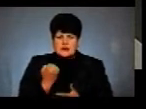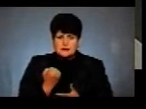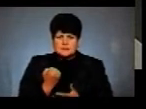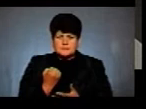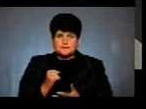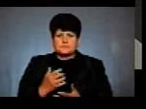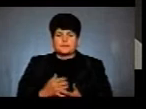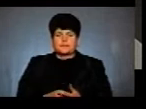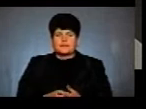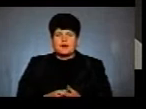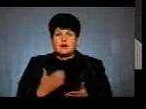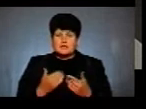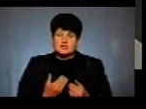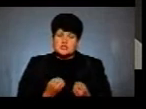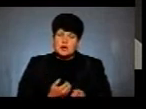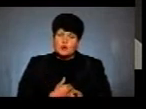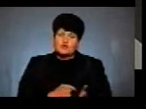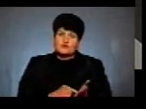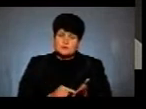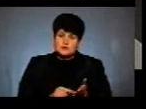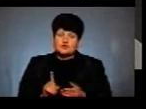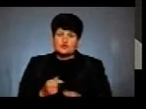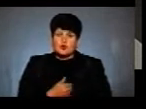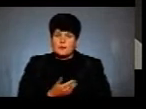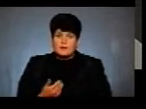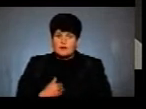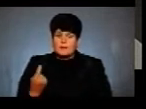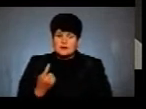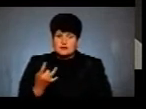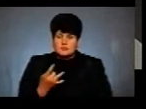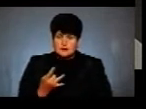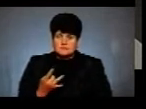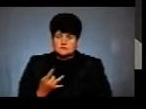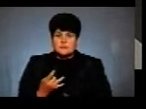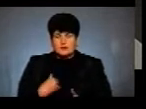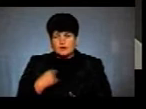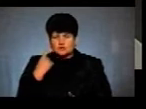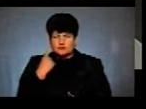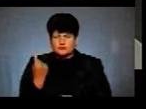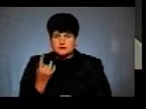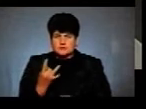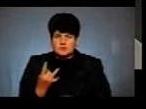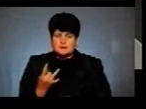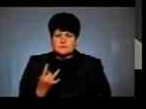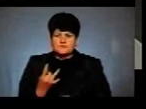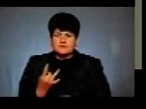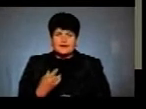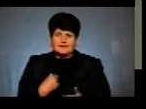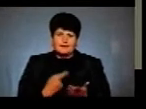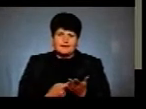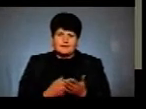і здобутки. Але ще хочу відмітити, що ми вперше, напевне, я так думаю, що вперше, принаймні, я таких даних не